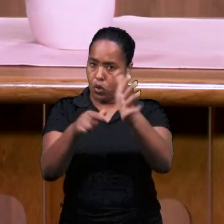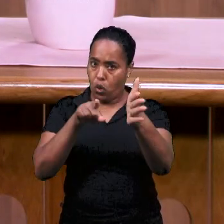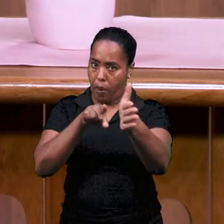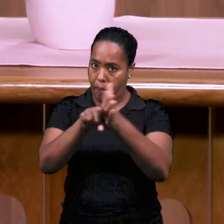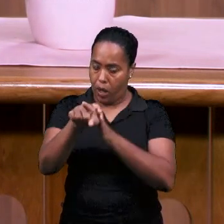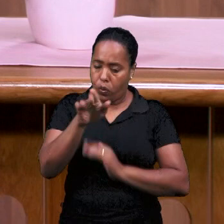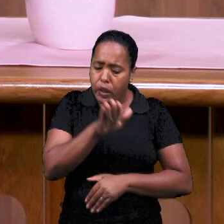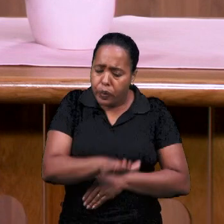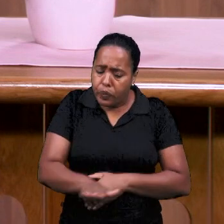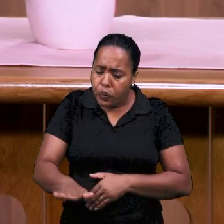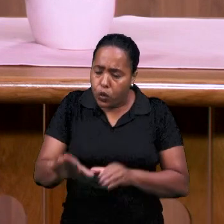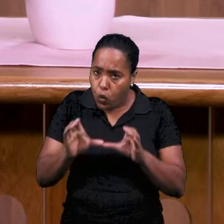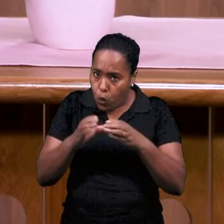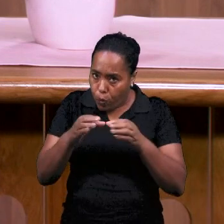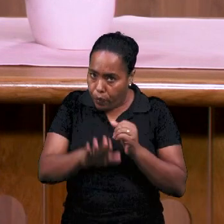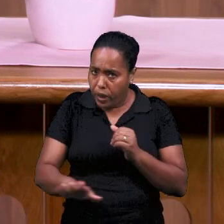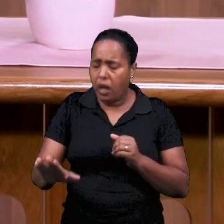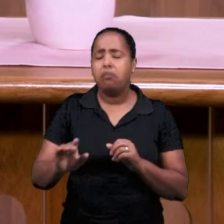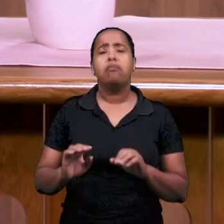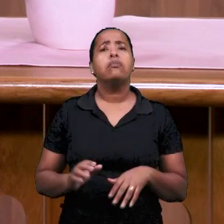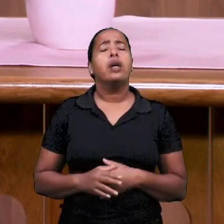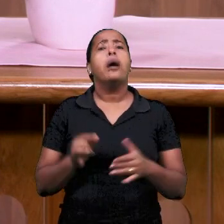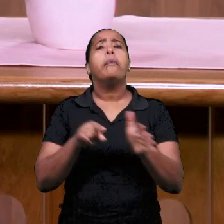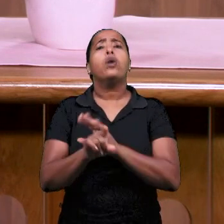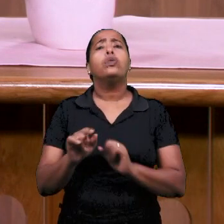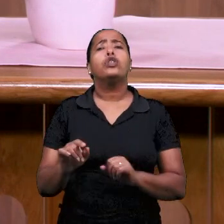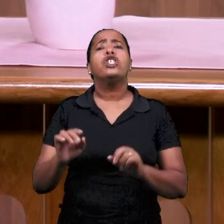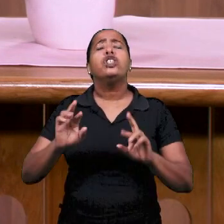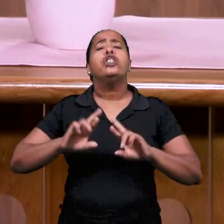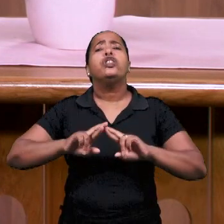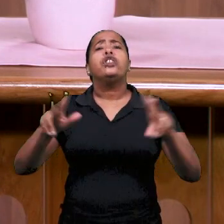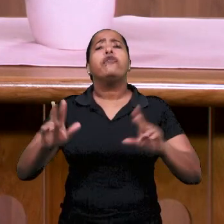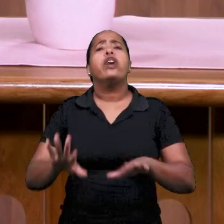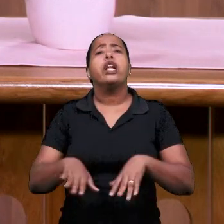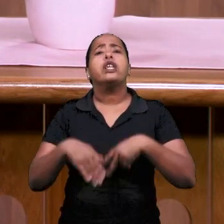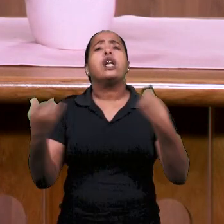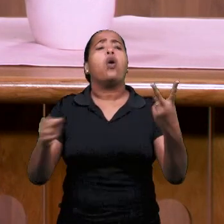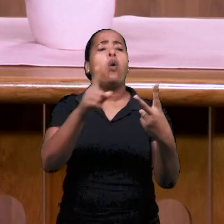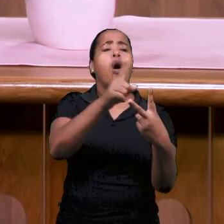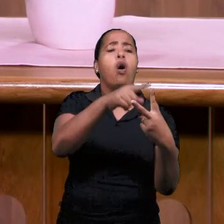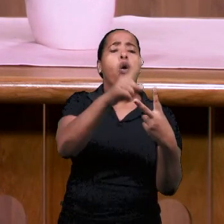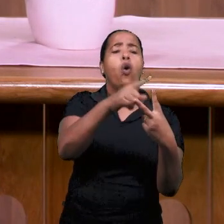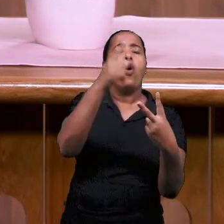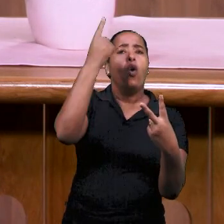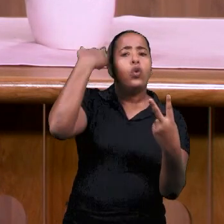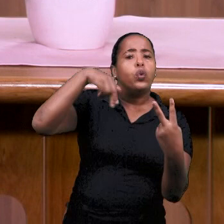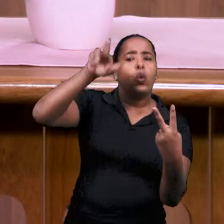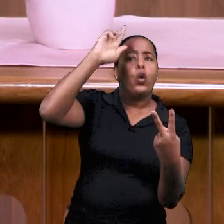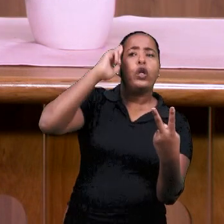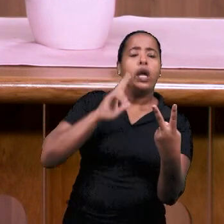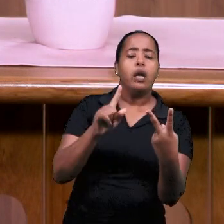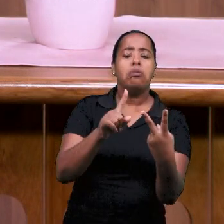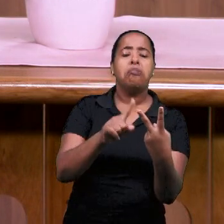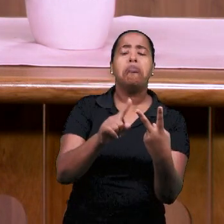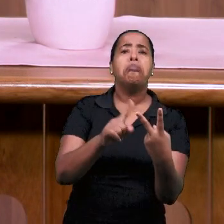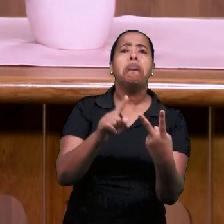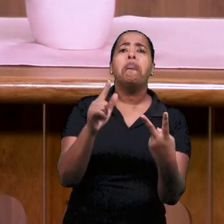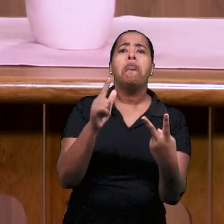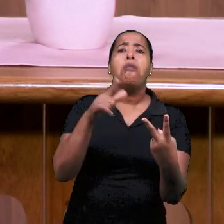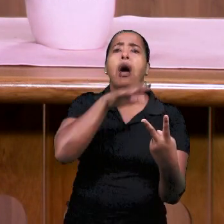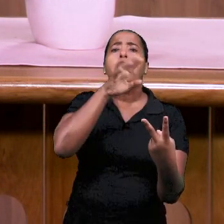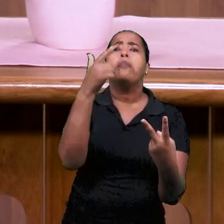aux petits. Je vais juste rappeler ici, la question est la suivante. Quelle est la différence entre l'agneau et les autres animaux? Quelle